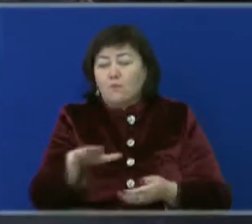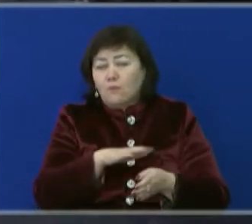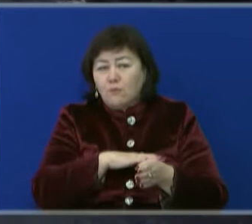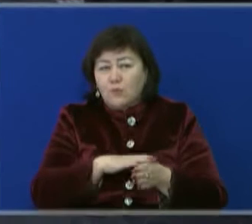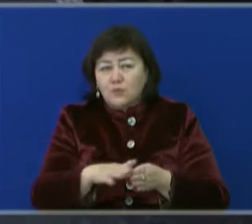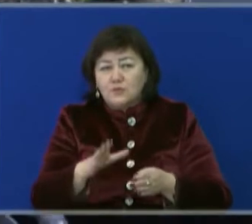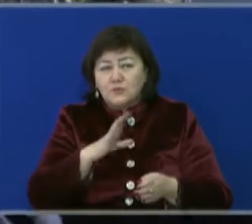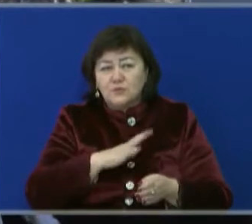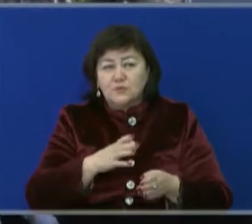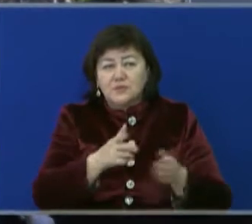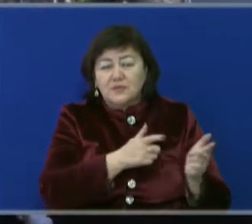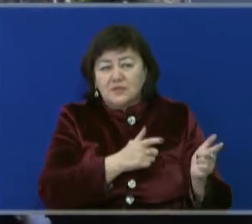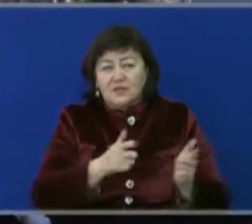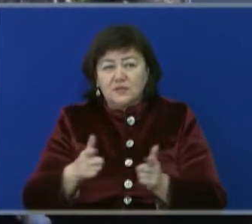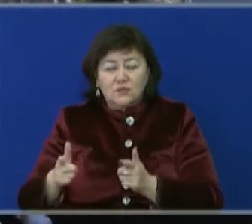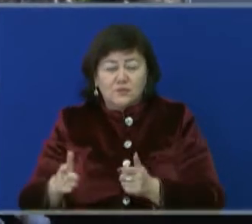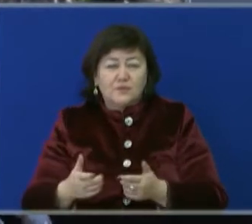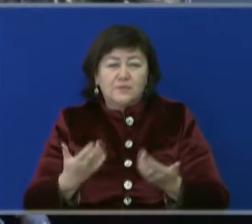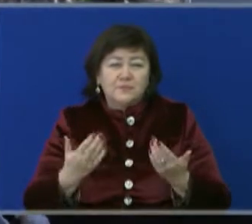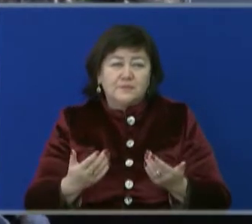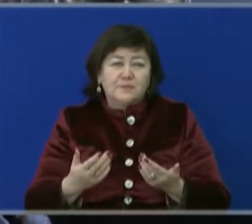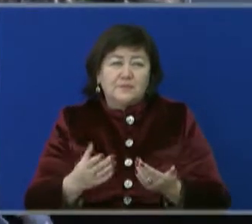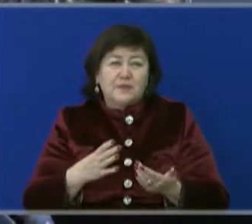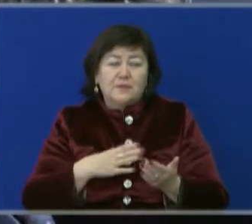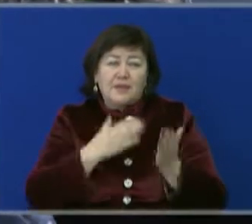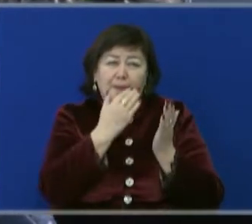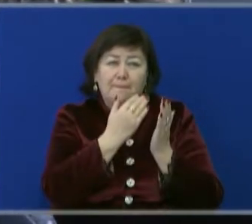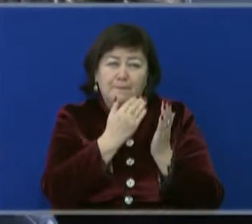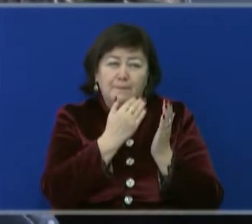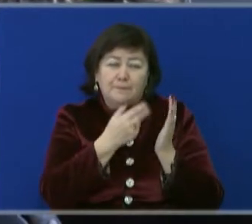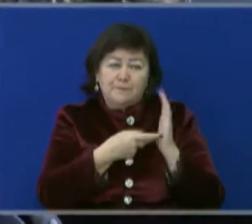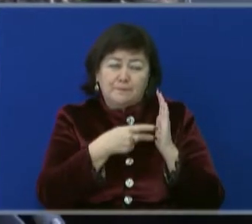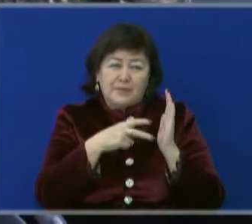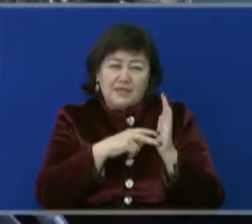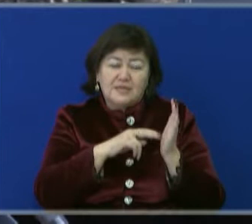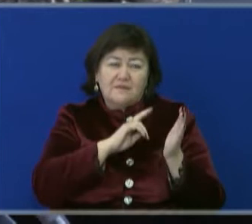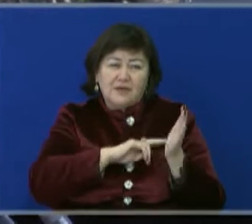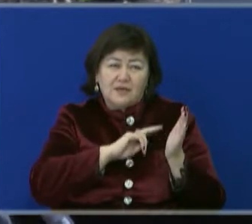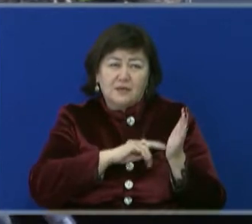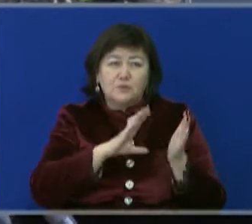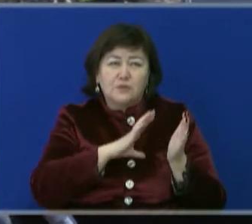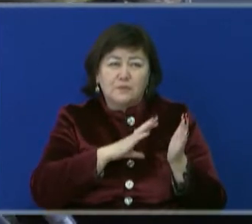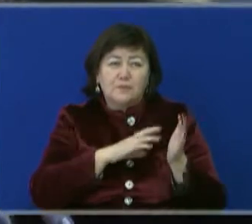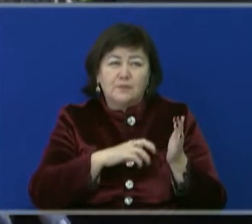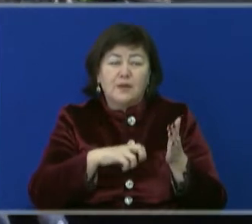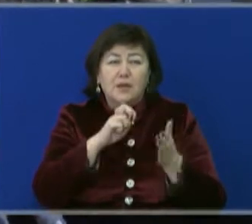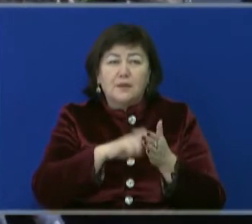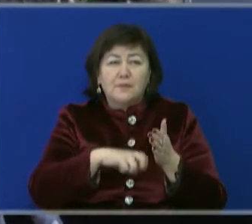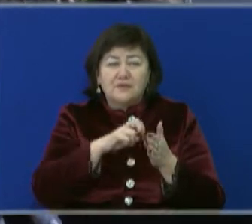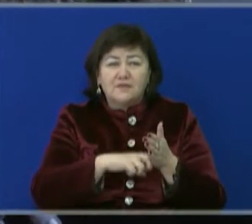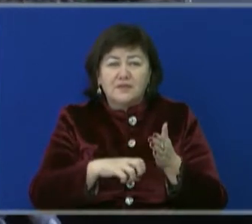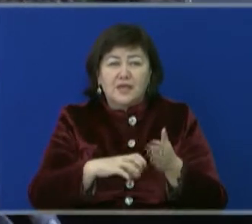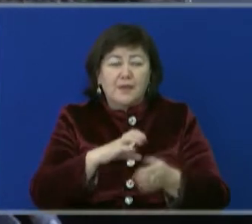в готовность. Перед этими учениями у нас есть плановые работы. Мы обходим комиссионные осмотры.